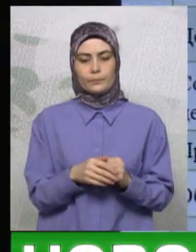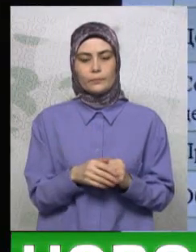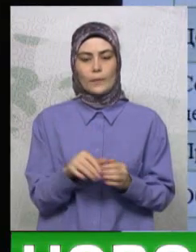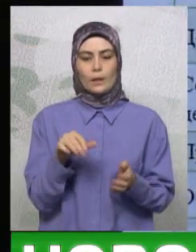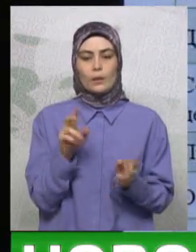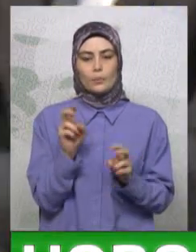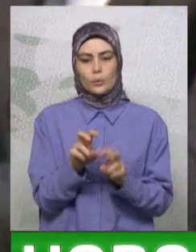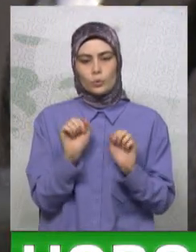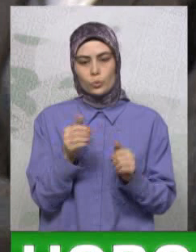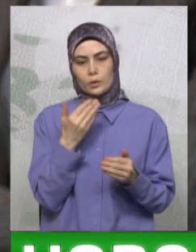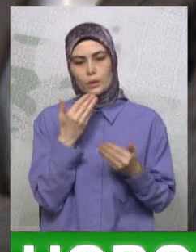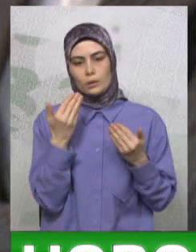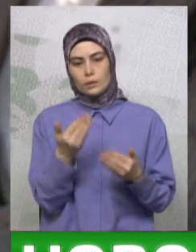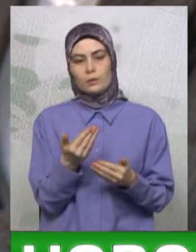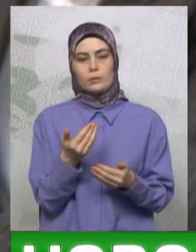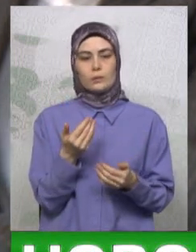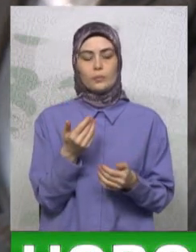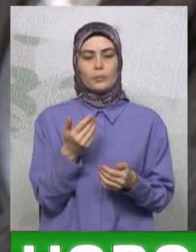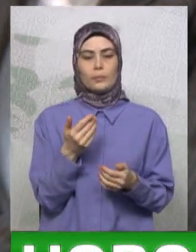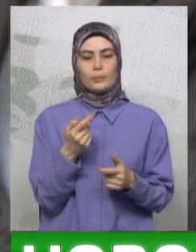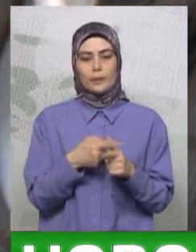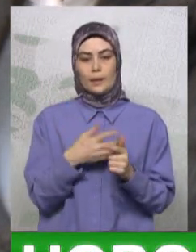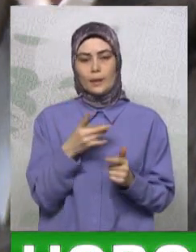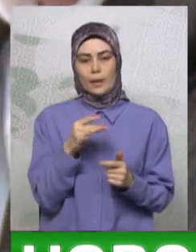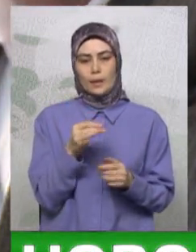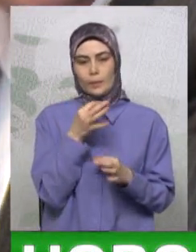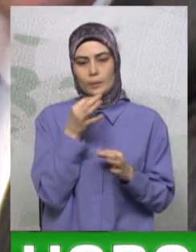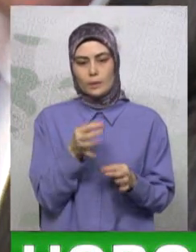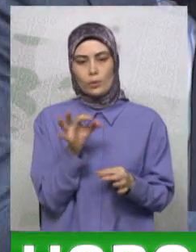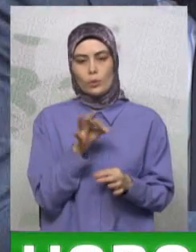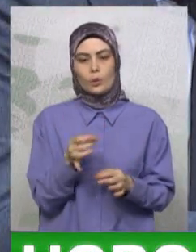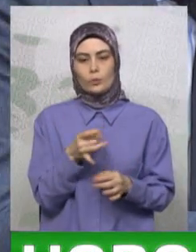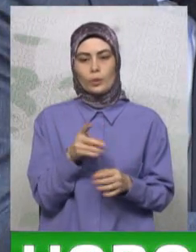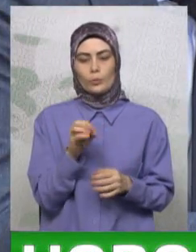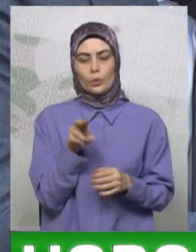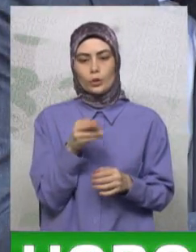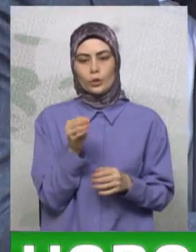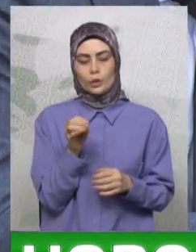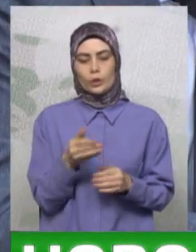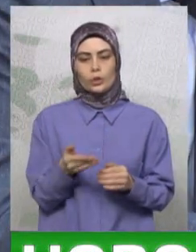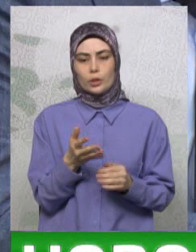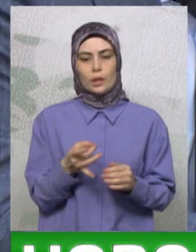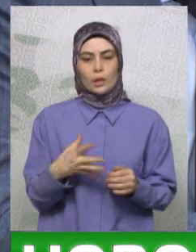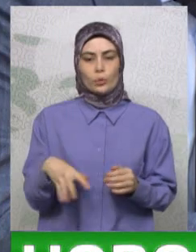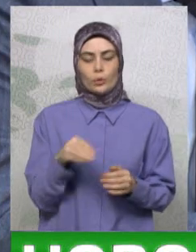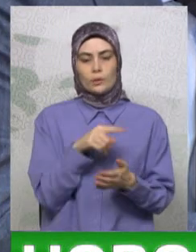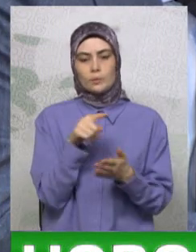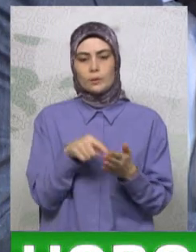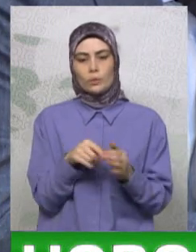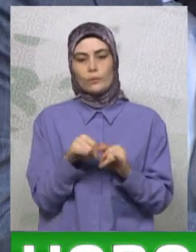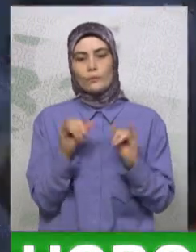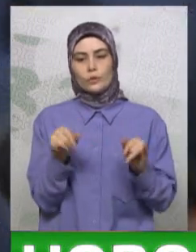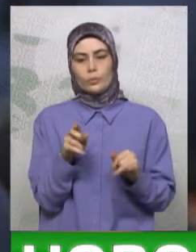присутствующие могли задать вопросы, поделиться мнением по законопроекту о республиканском бюджете. В частности, жителей региона интересовало